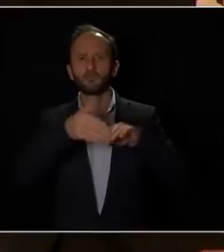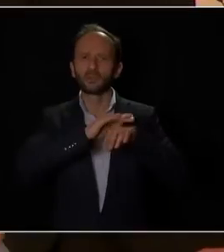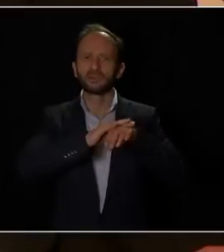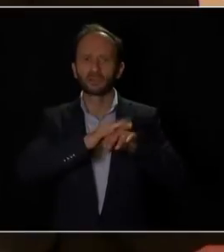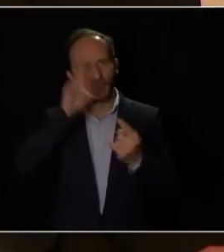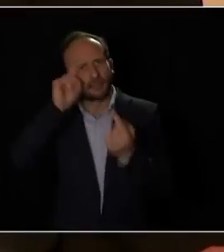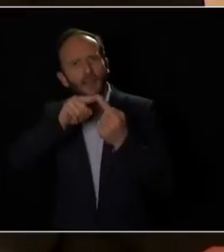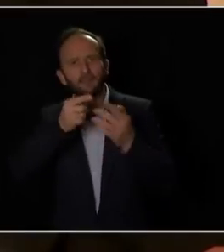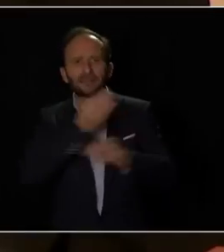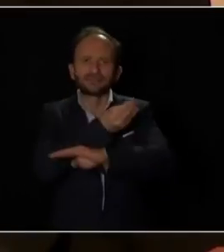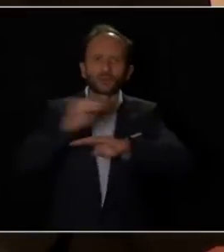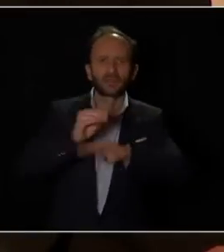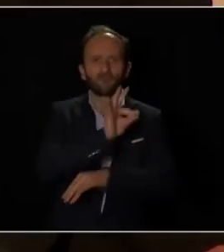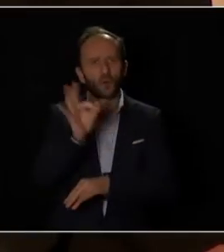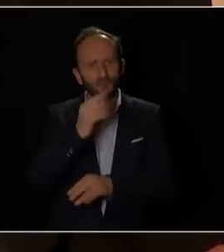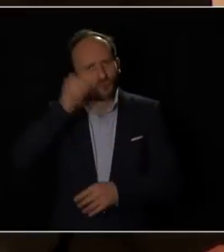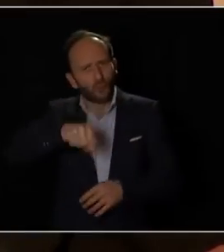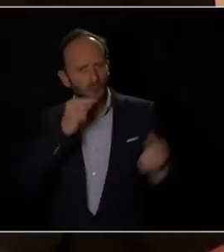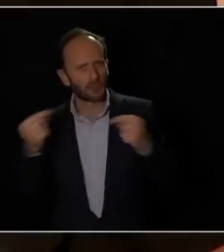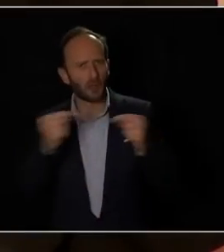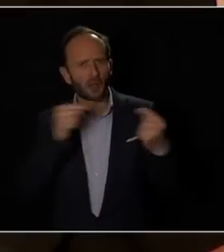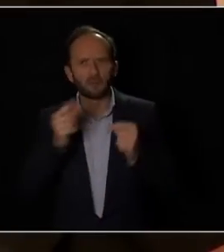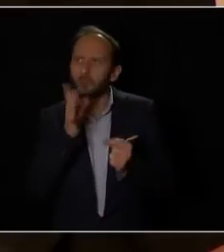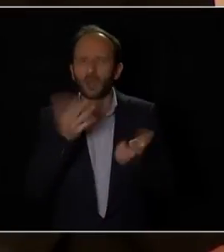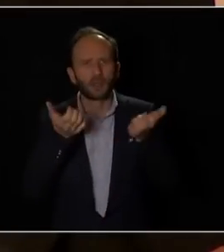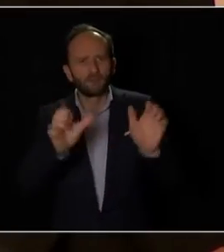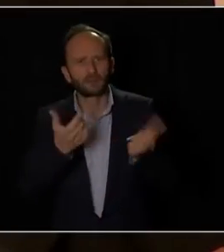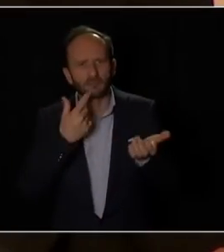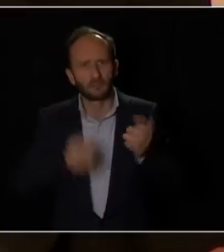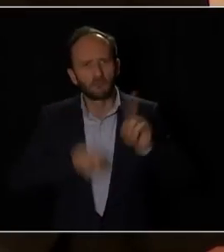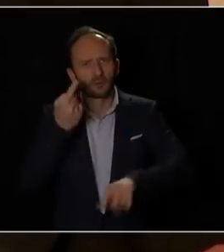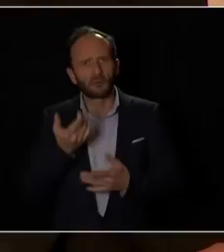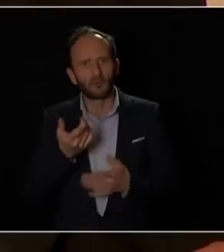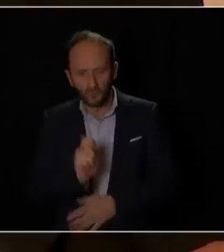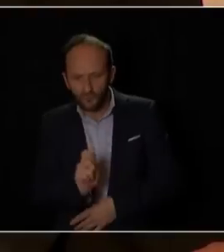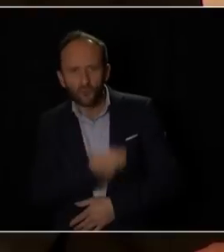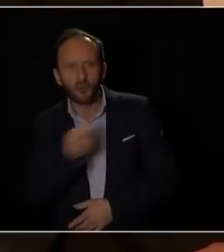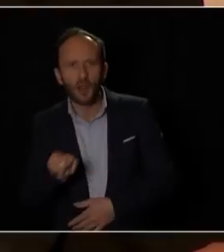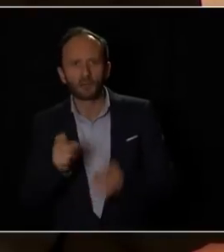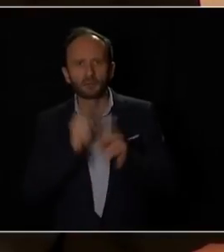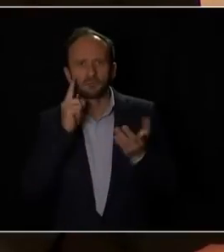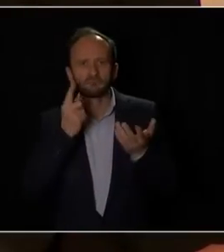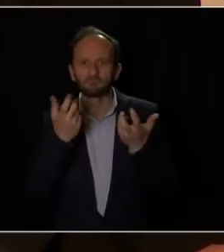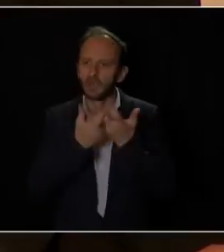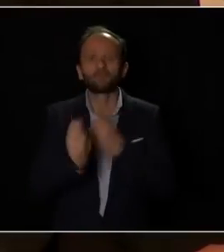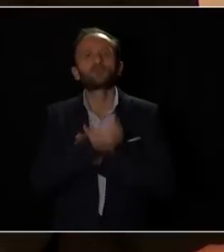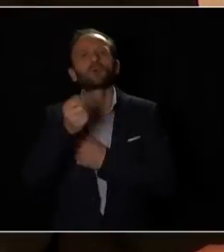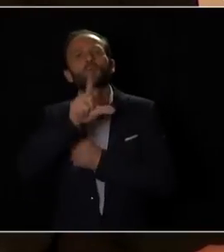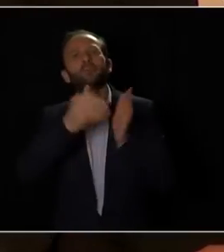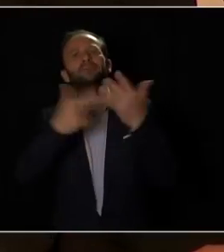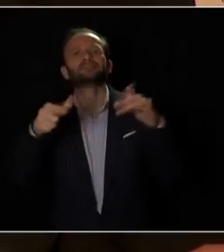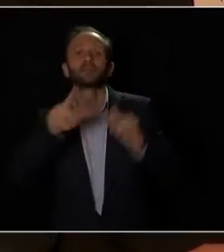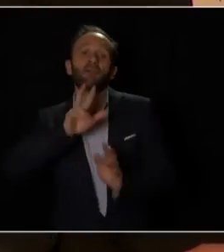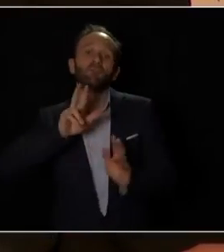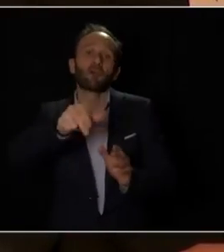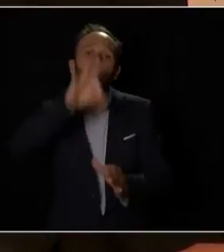sécurité des Français en général. Il est inévitable, sinon normal, que les perspectives électorales de 2017